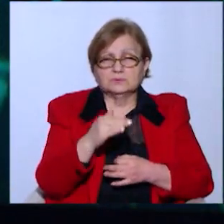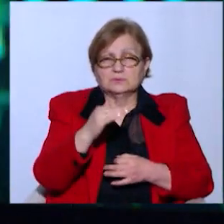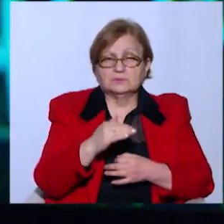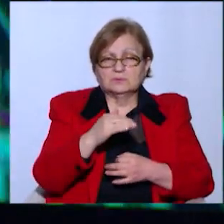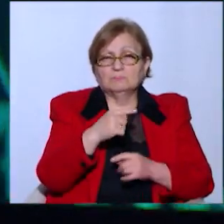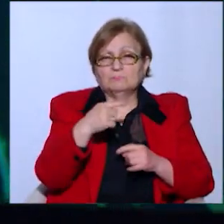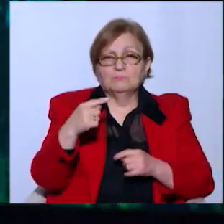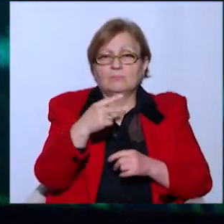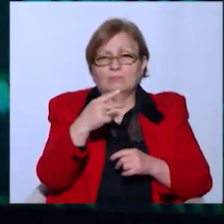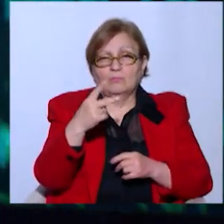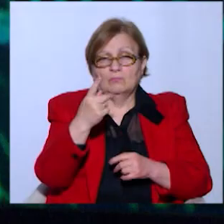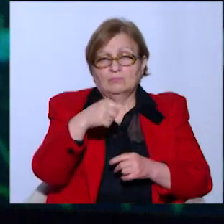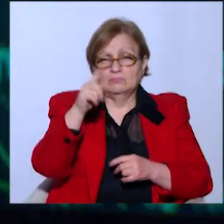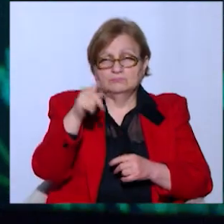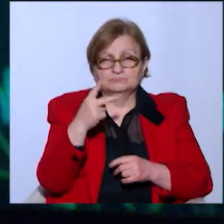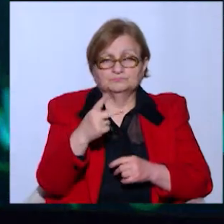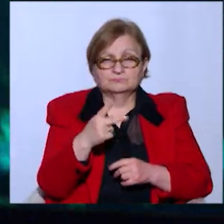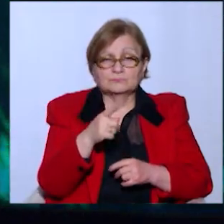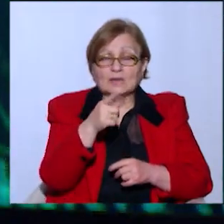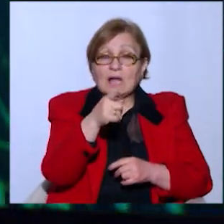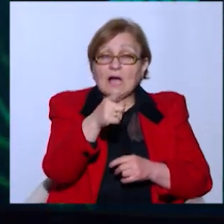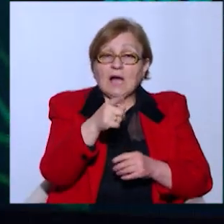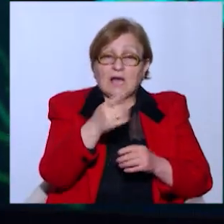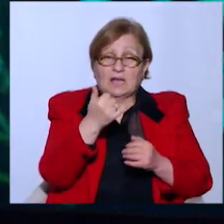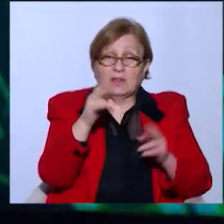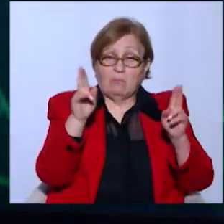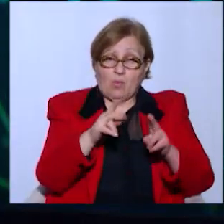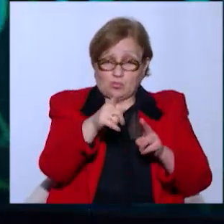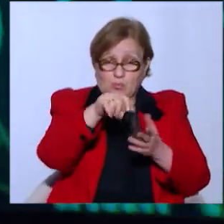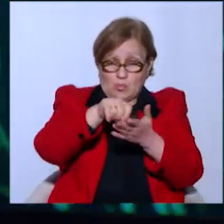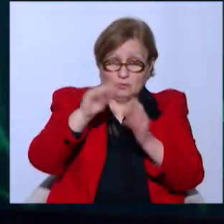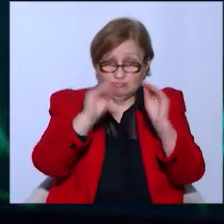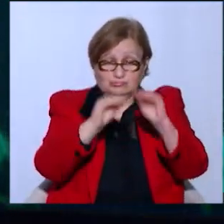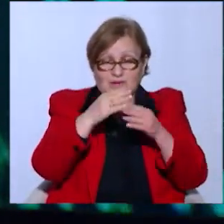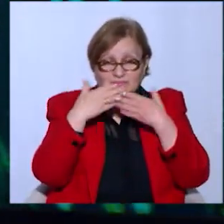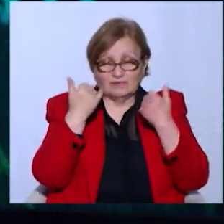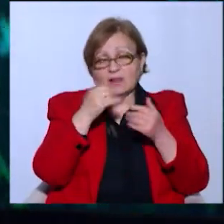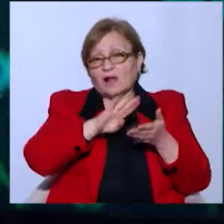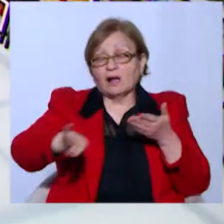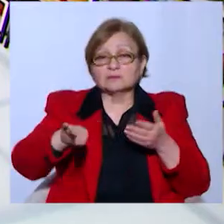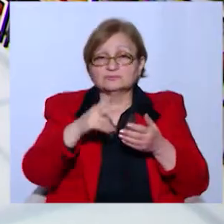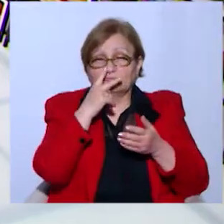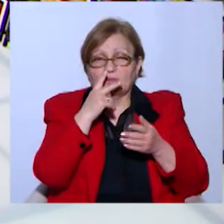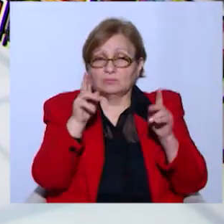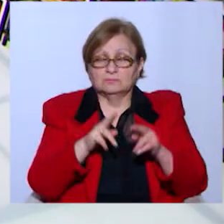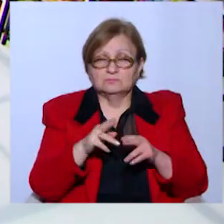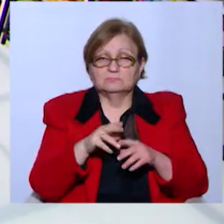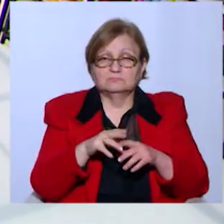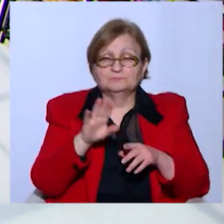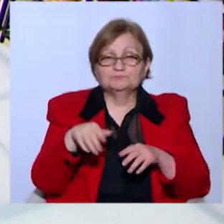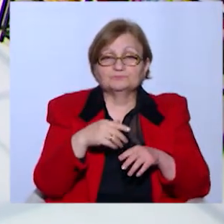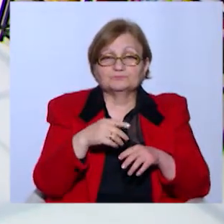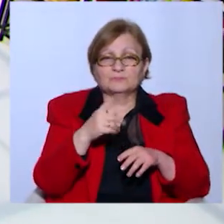ფესვი 2-ის ტოლი. მოდით სცადეთ ამ ფორმულის გარეშე ამის ამოხსნა და ვნახოთ რა გამოვა. შემდეგი ამოცანა არის